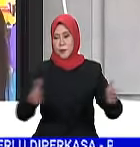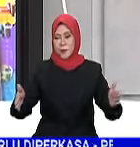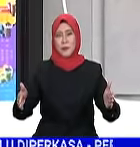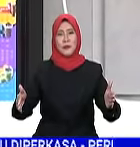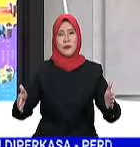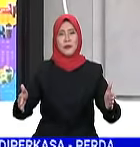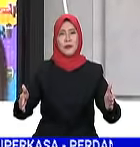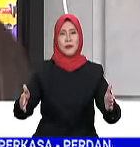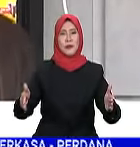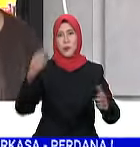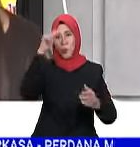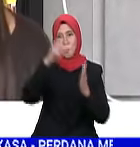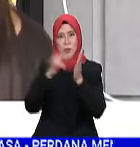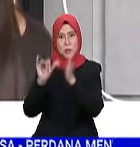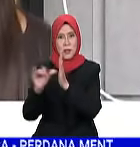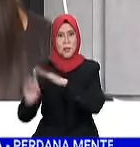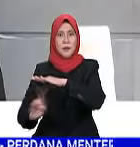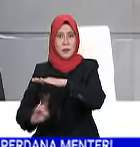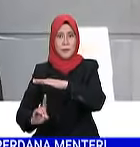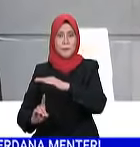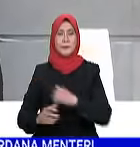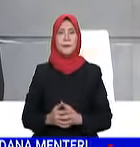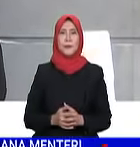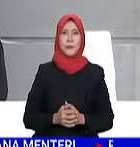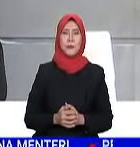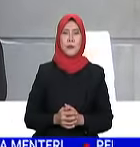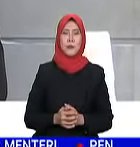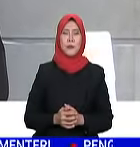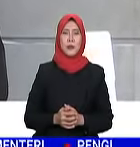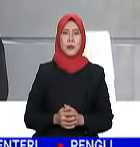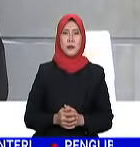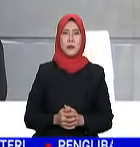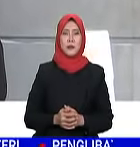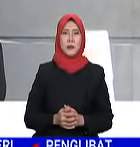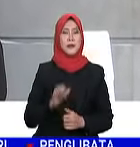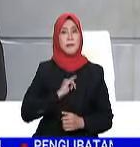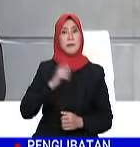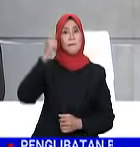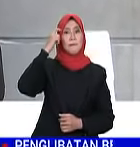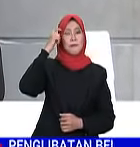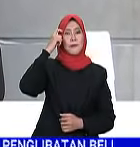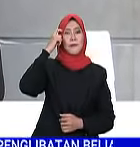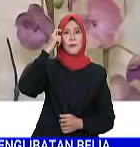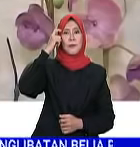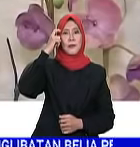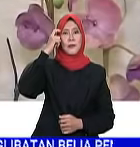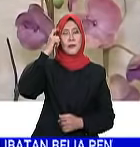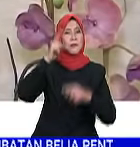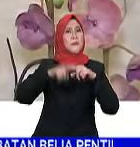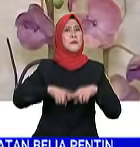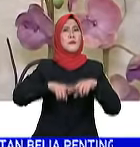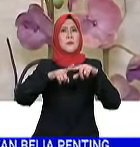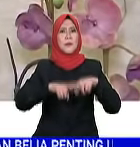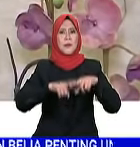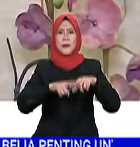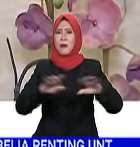segi fiscal policy atau dasar fiscal kita. Jadi ini satu yang saya fikirkan bahawa bergantung